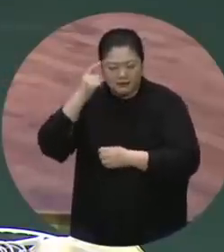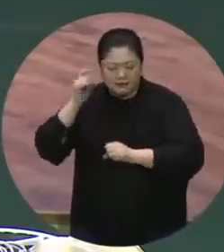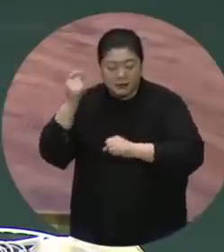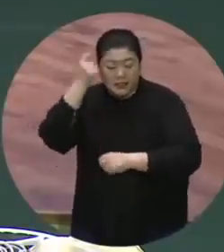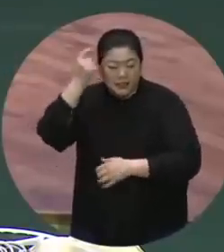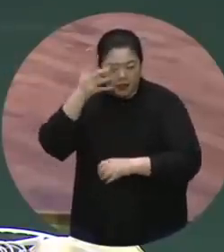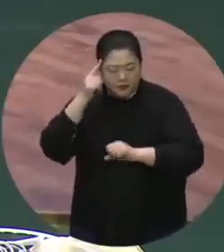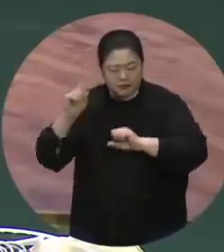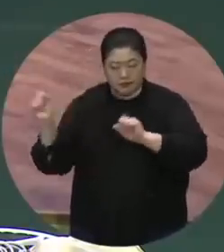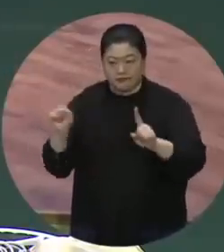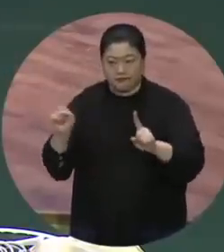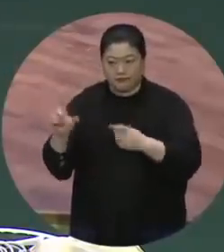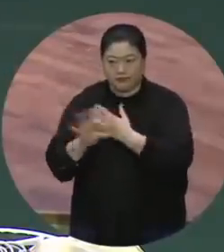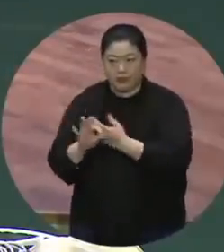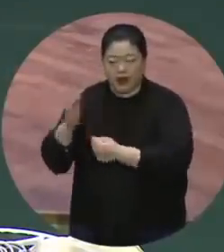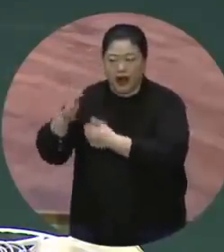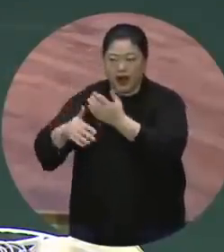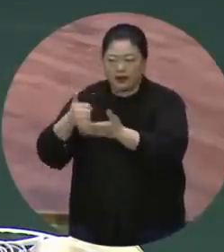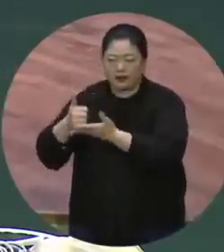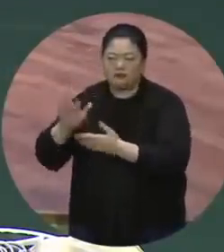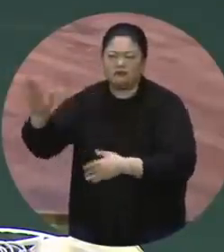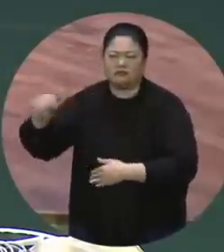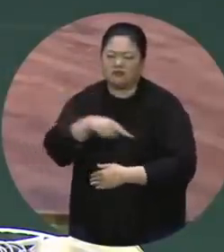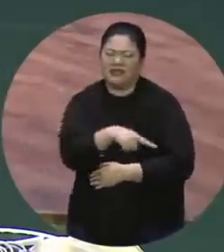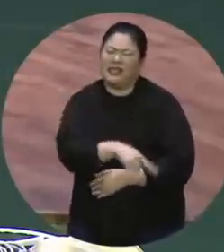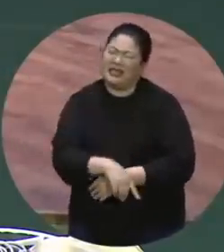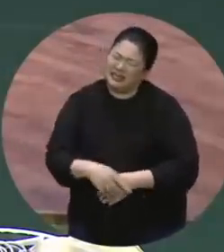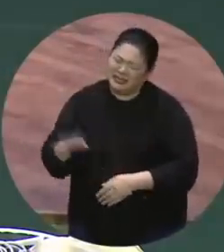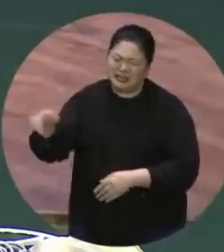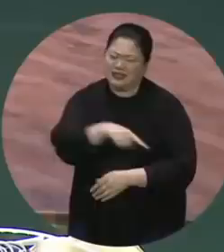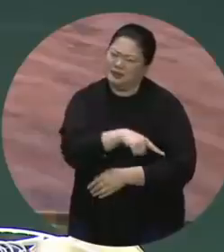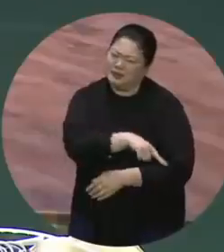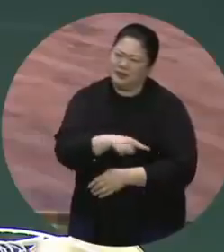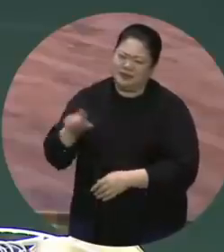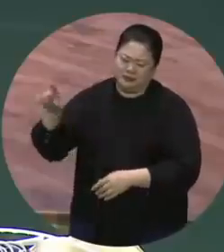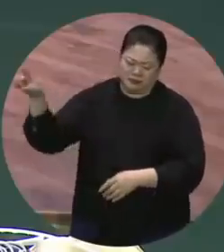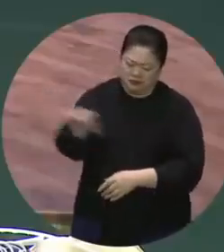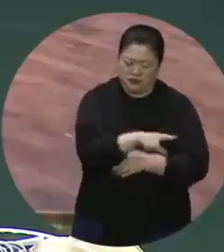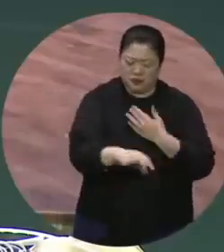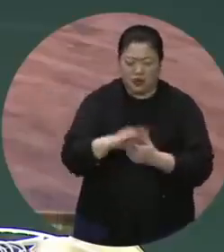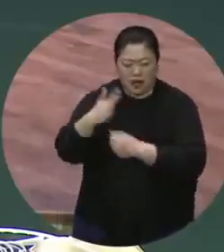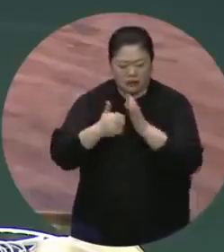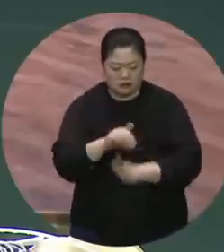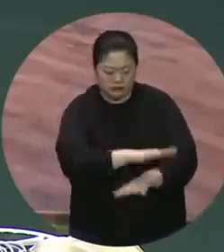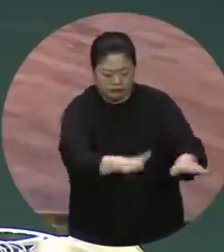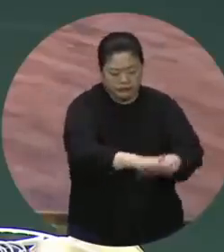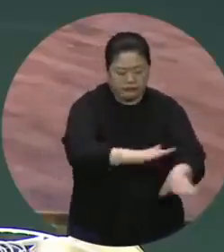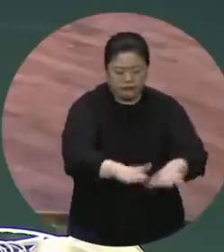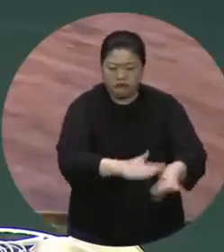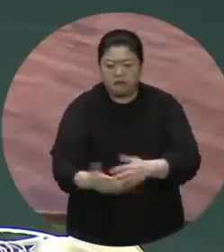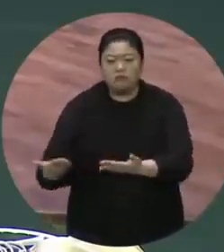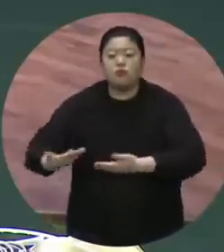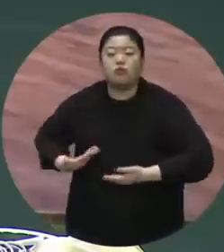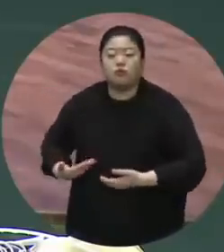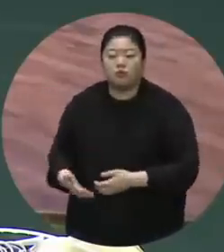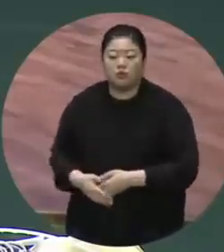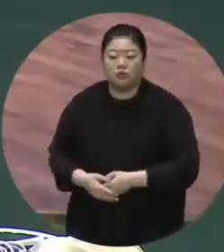당신 이름으로 나가기 때문에. 당신이 싸워지. 그분이 뭐요? 칼과 방패예요. 여러분의